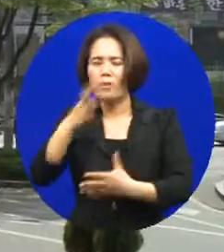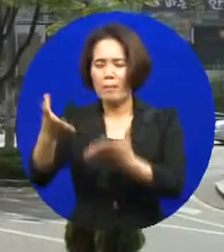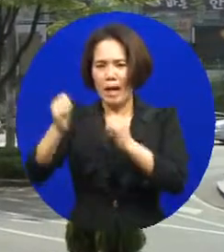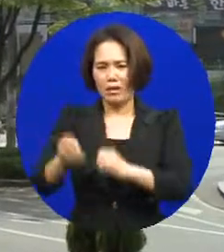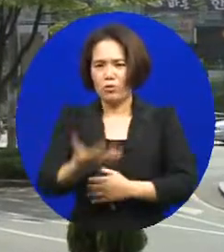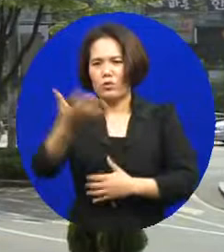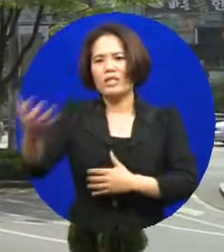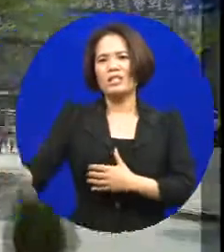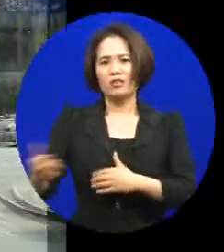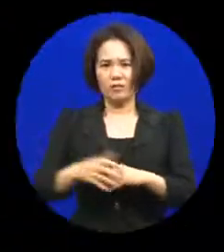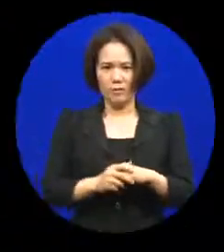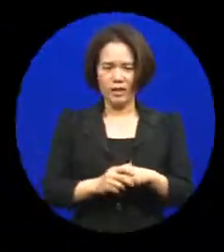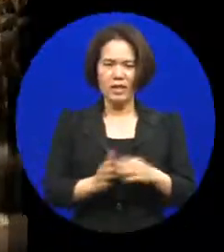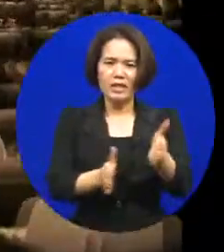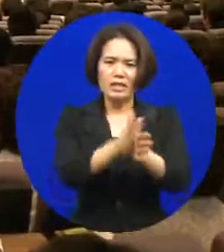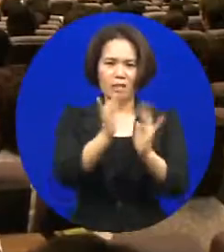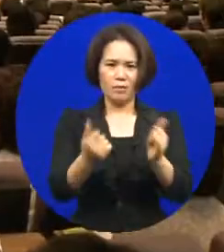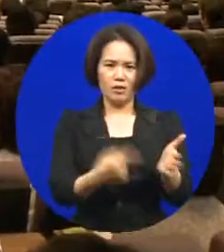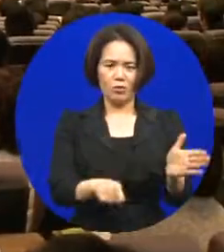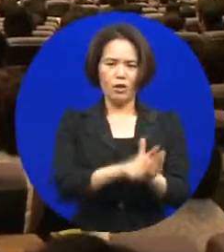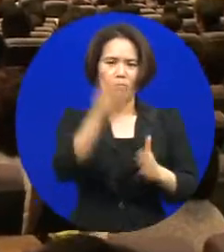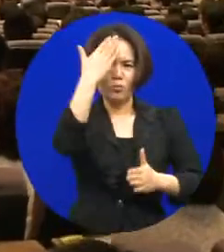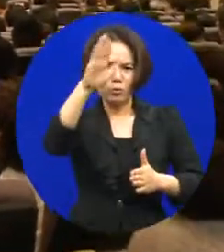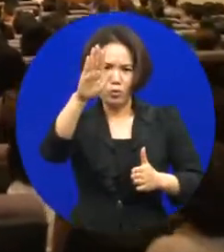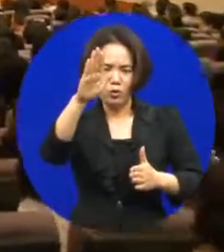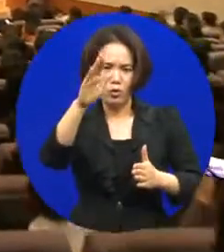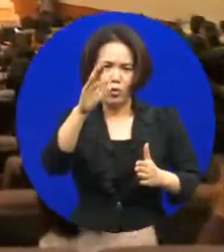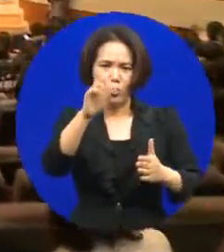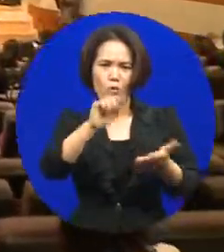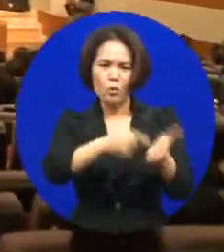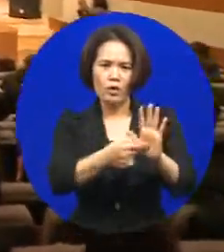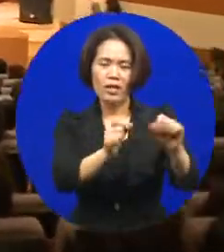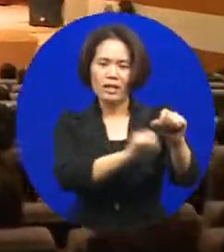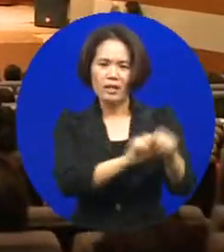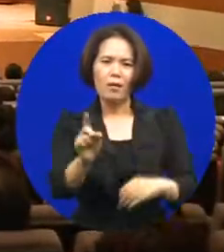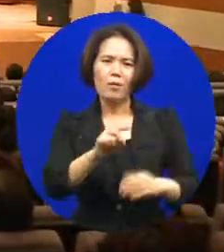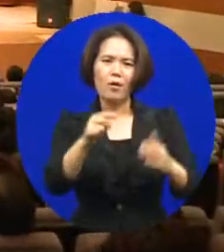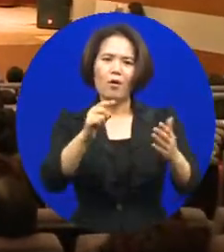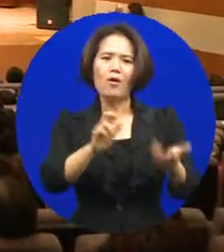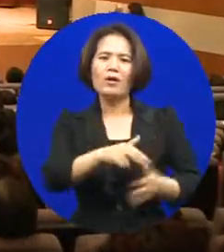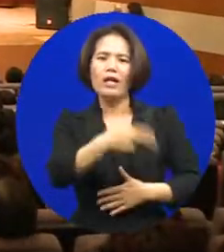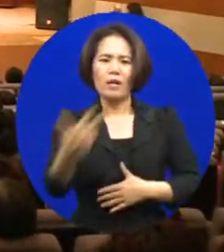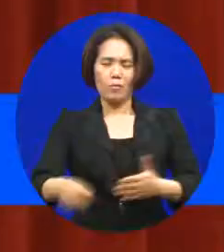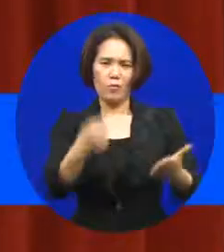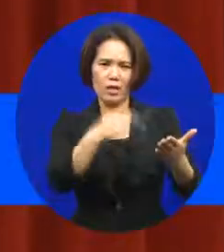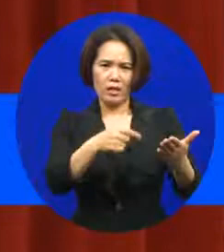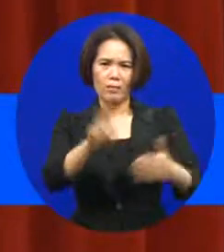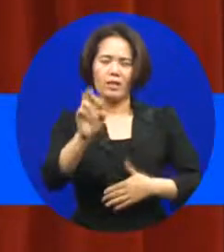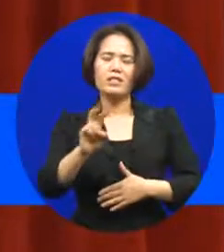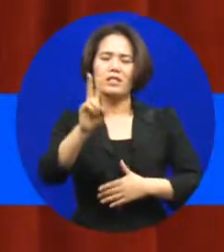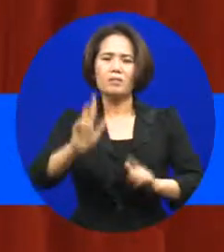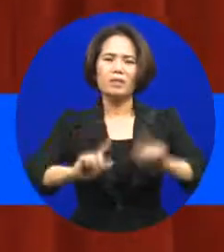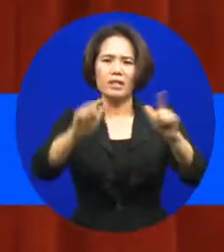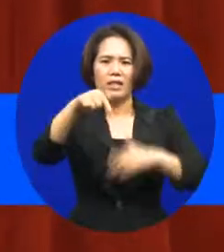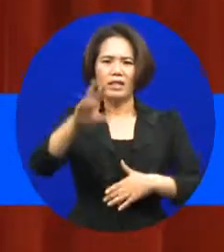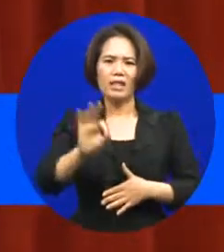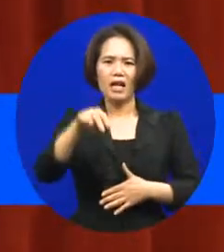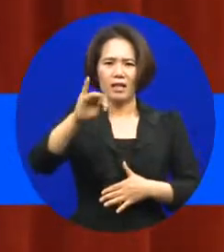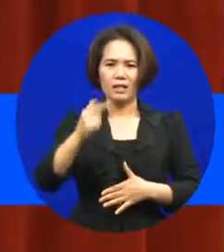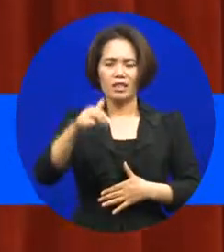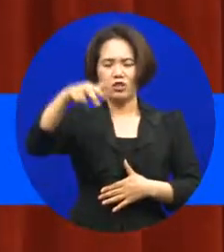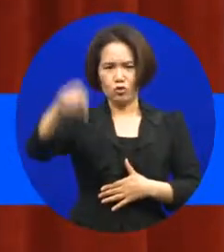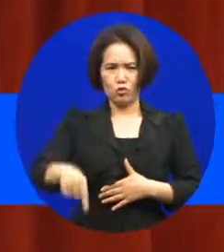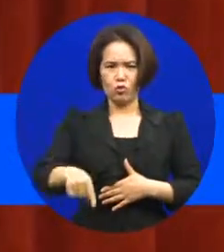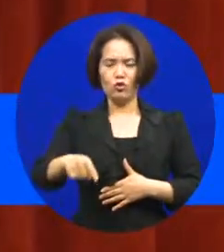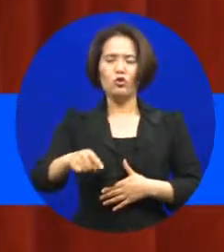장소로 이전합니다. 시민을 위한 무료 공개 특강 레인보우 아카데미가 22일 철학자 강신주 박사의